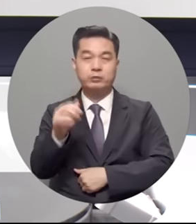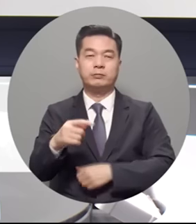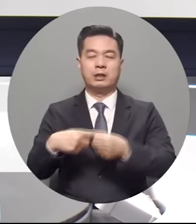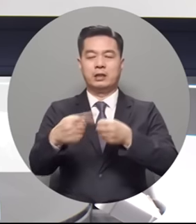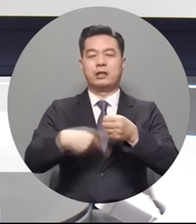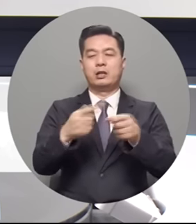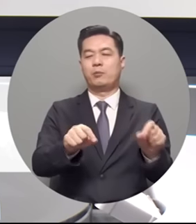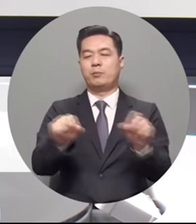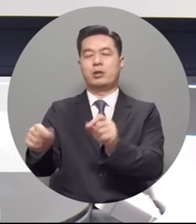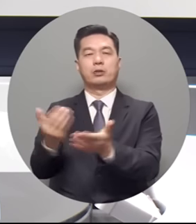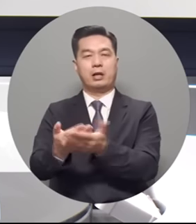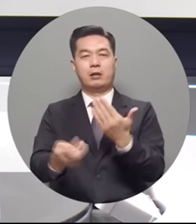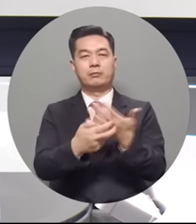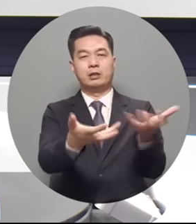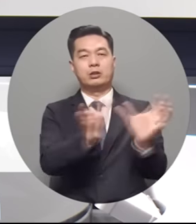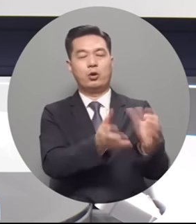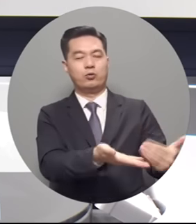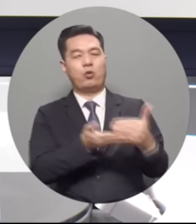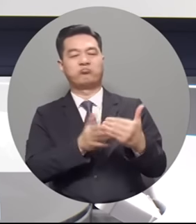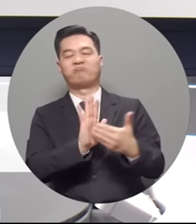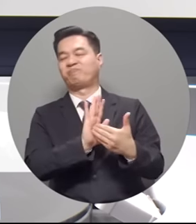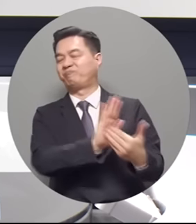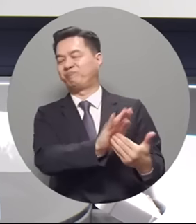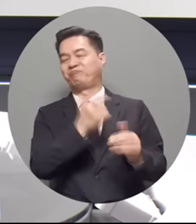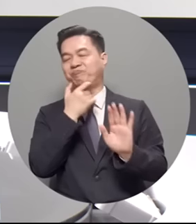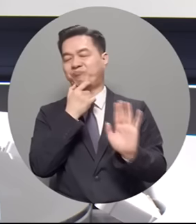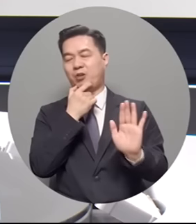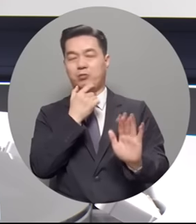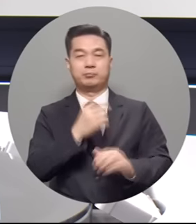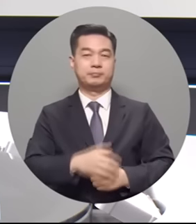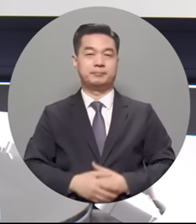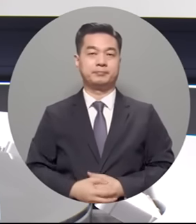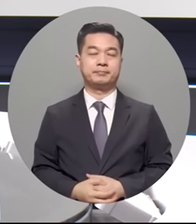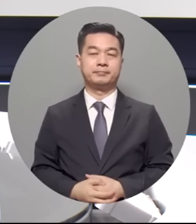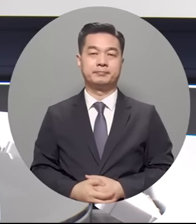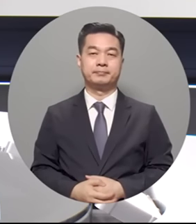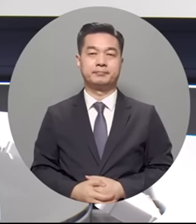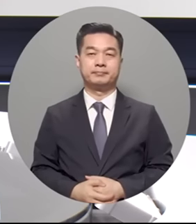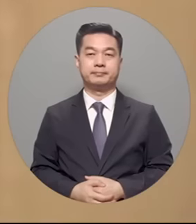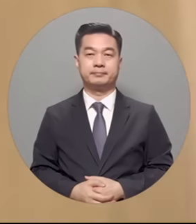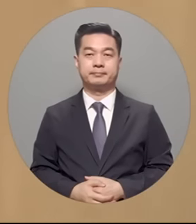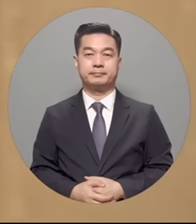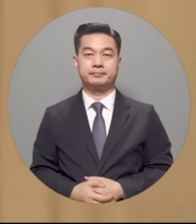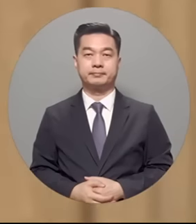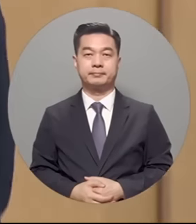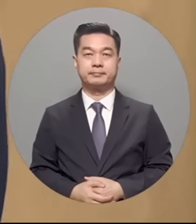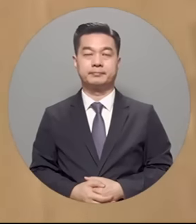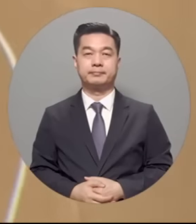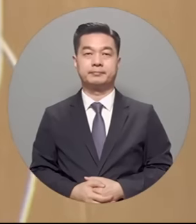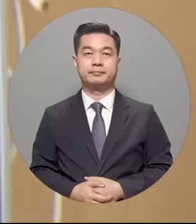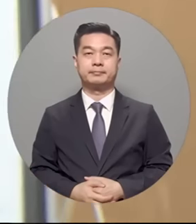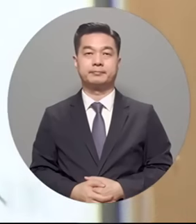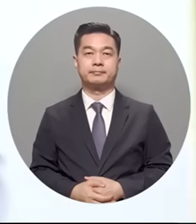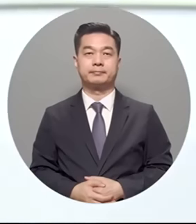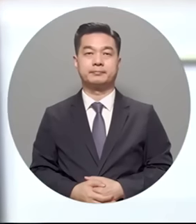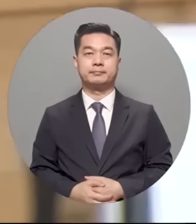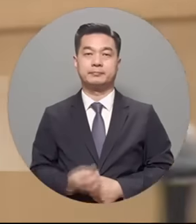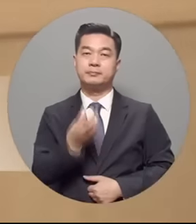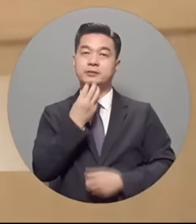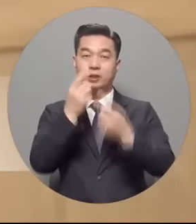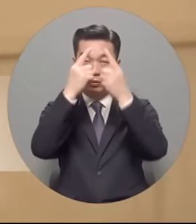미뤄달라는 의료계의 요구를 거부했습니다. 지윤수 기자가 전하겠습니다. 서울대 의대